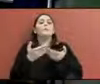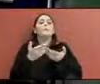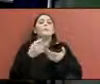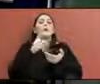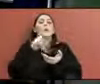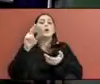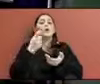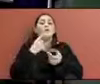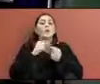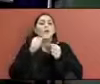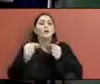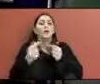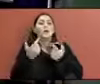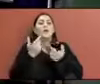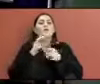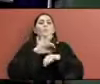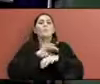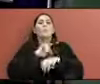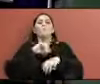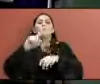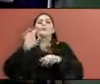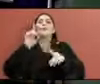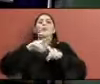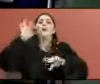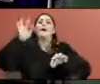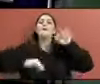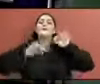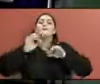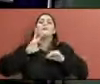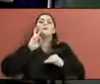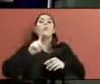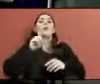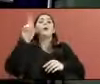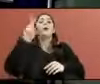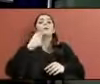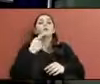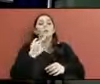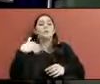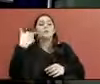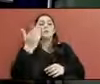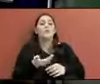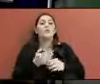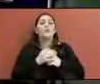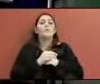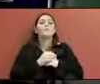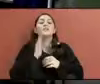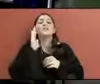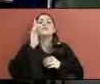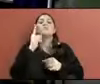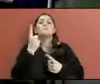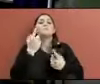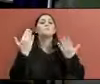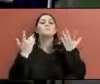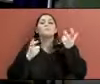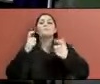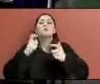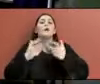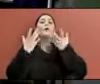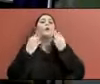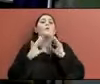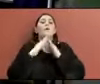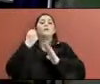kadar rehabilitasyon merkezinde olan bireyler 17 yaşından sonra gidecek bir yerleri olmuyor. Yok.